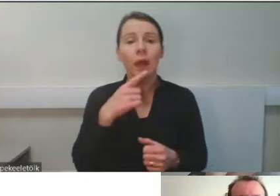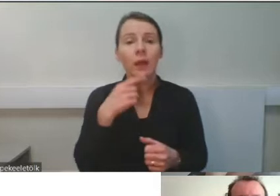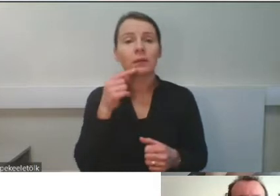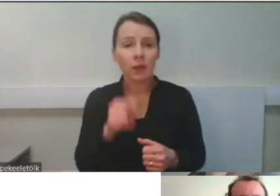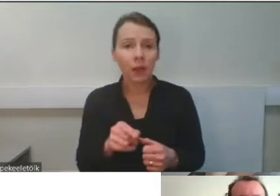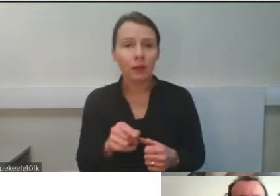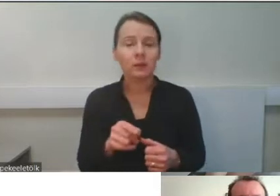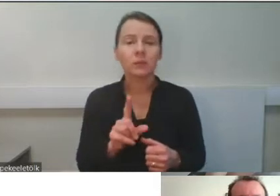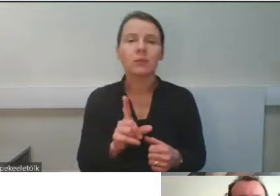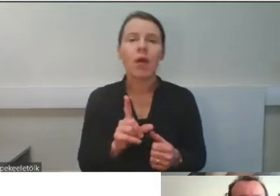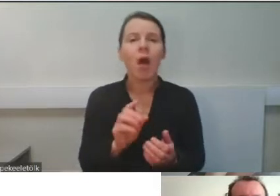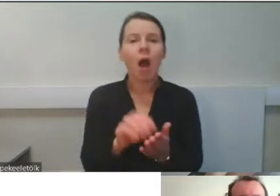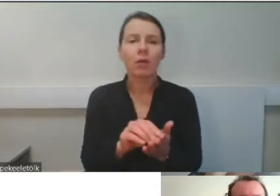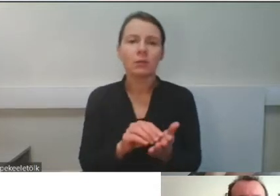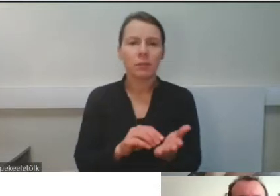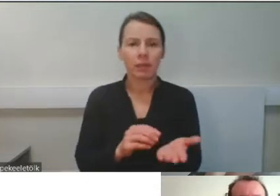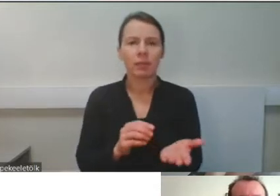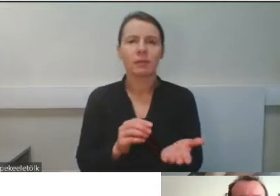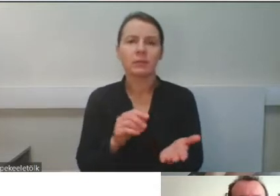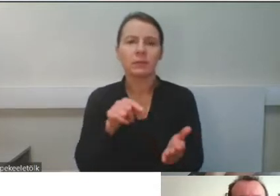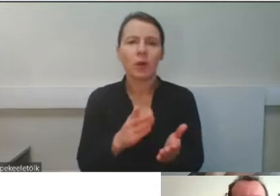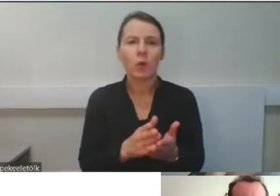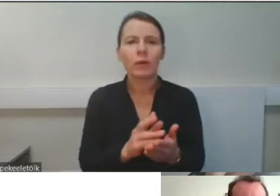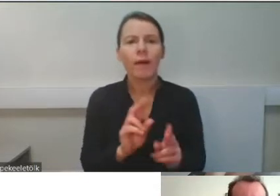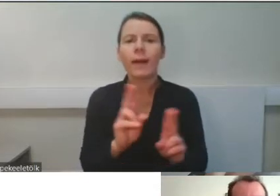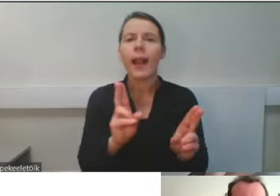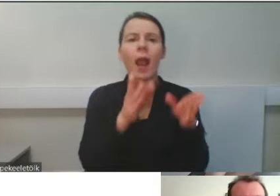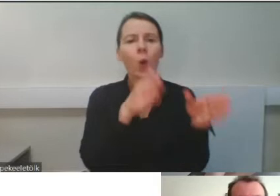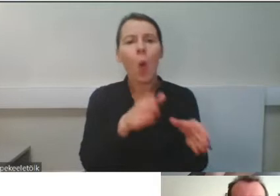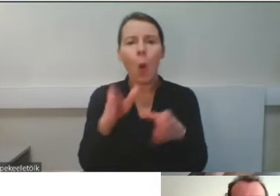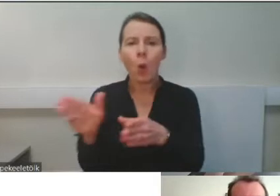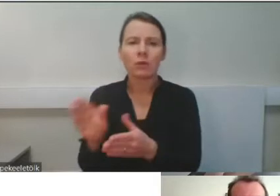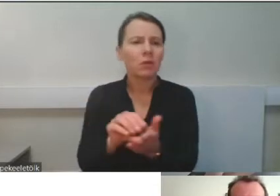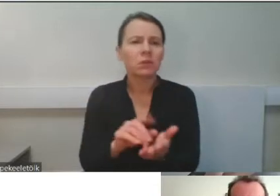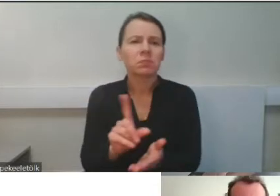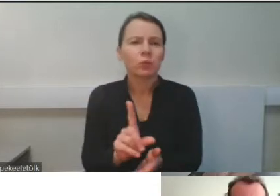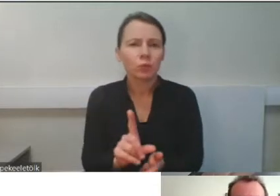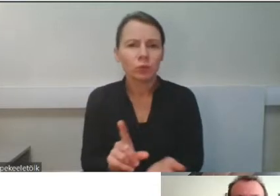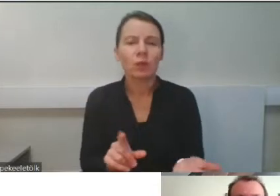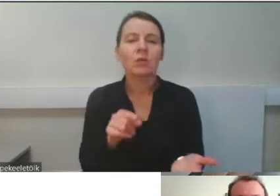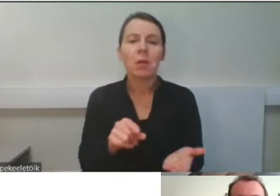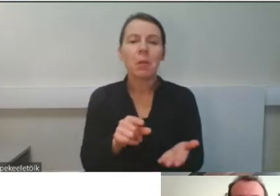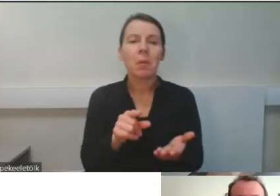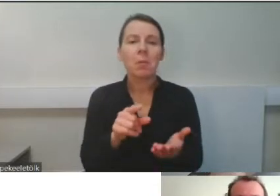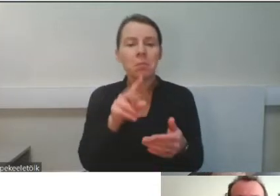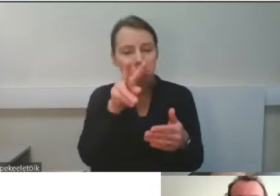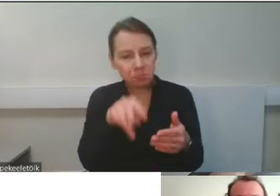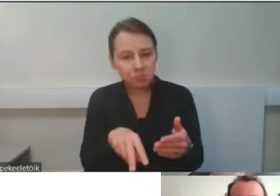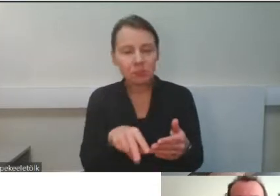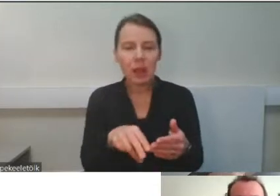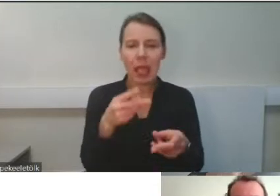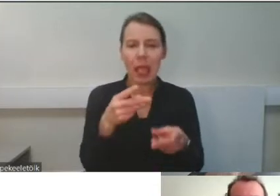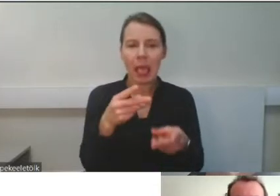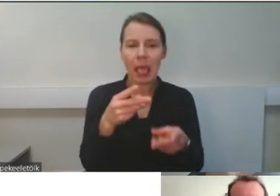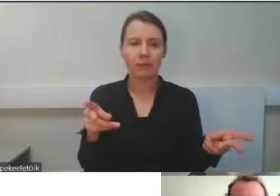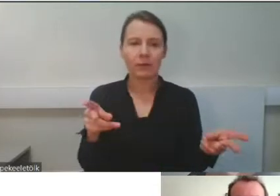ära, et siin see aasta tekkis meil statistikametiga diskussioon andmete kasutamise üle, et nad